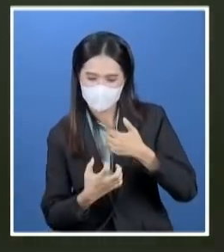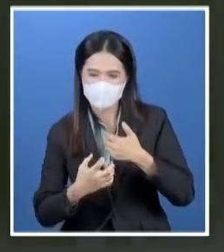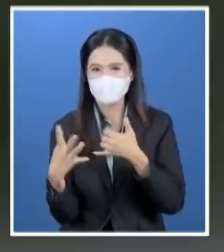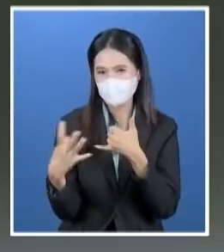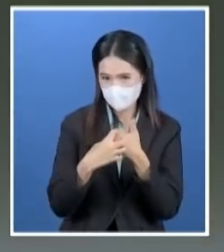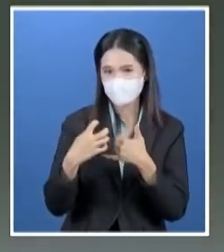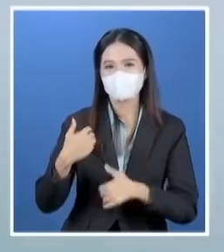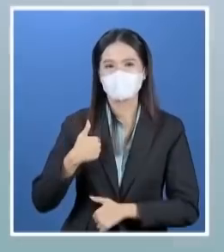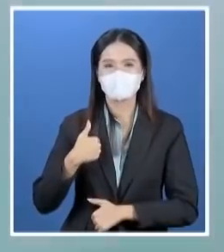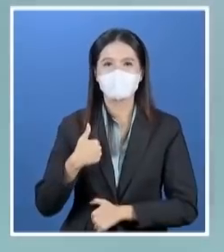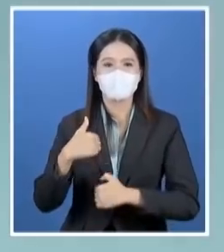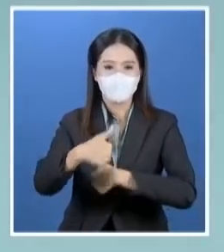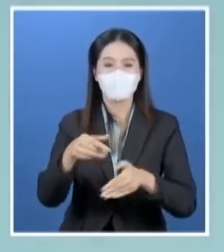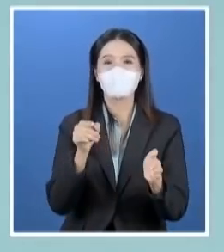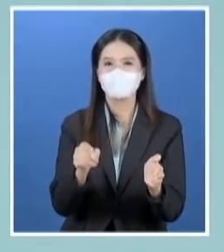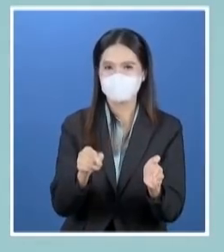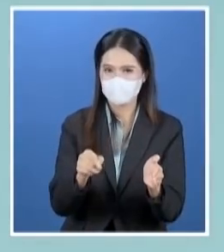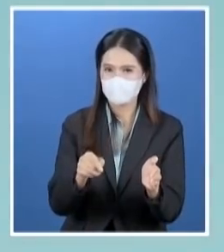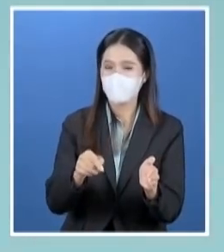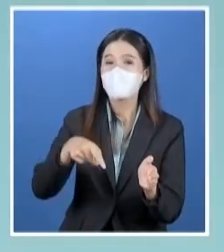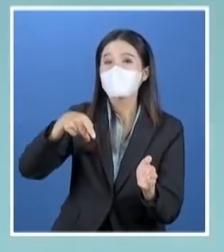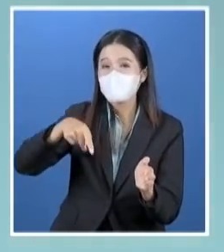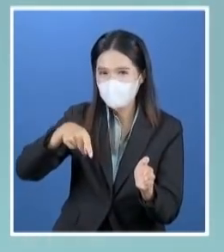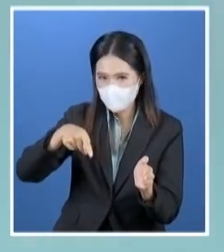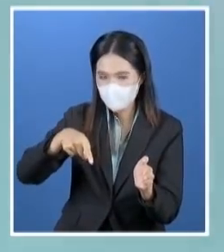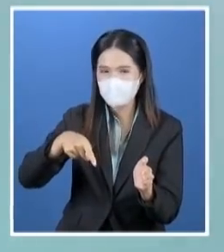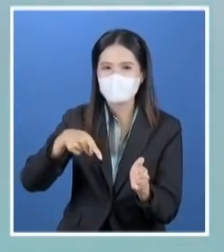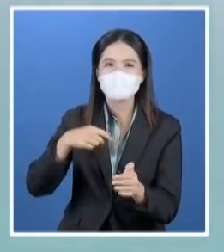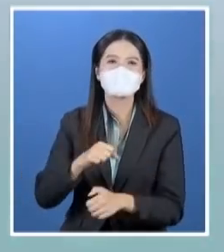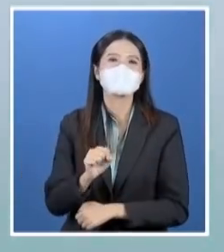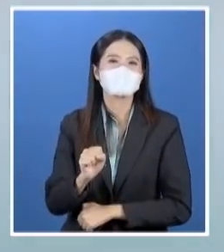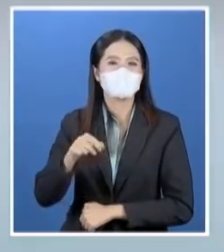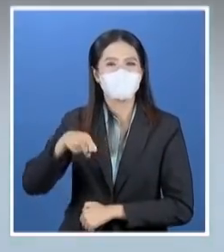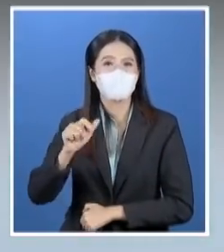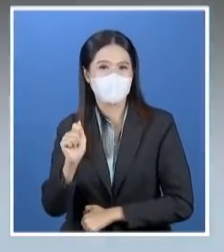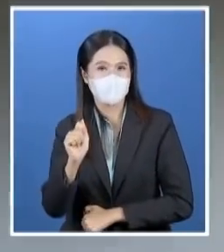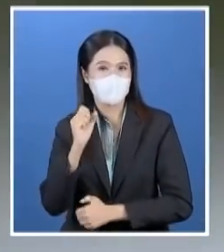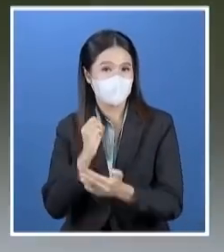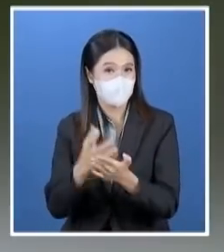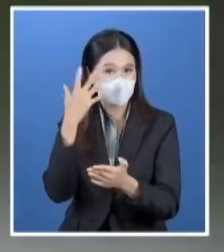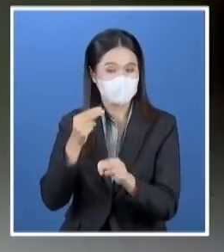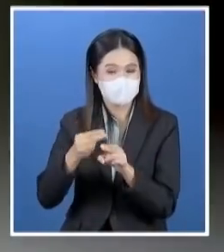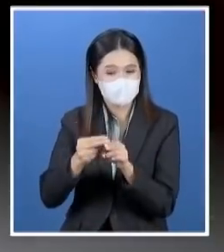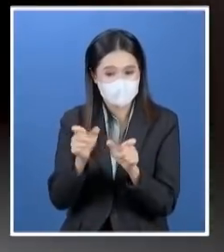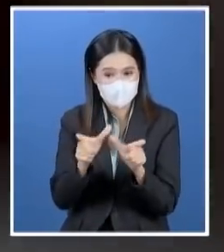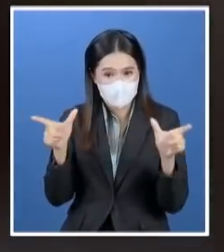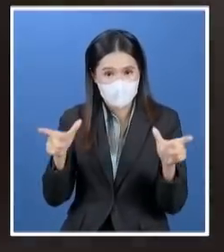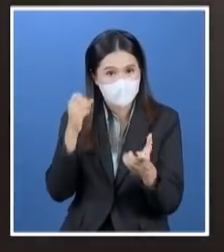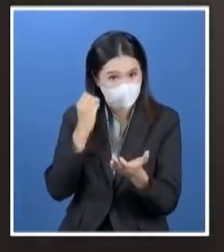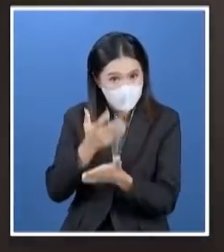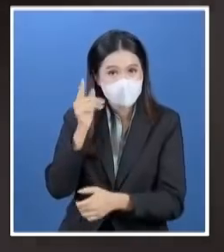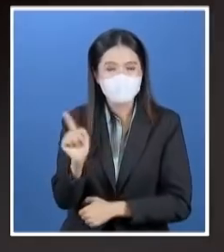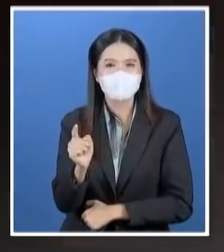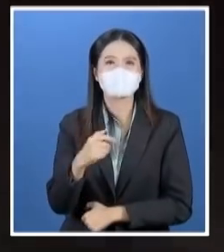เอา ห้องนี้เป็นห้องพรีเมียมดีลักซ์สปาโอเชียนวิวลองคิดถึงแค่ชื่อก็ยาวแล้วมันจะหรูขนาด